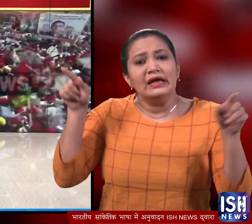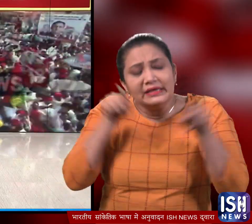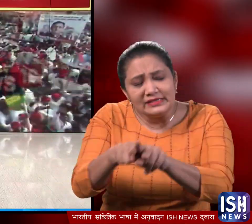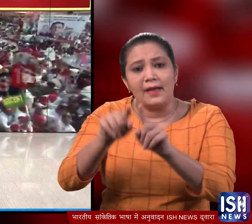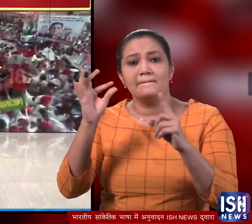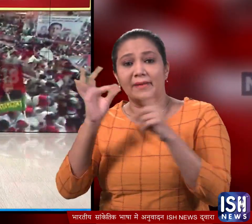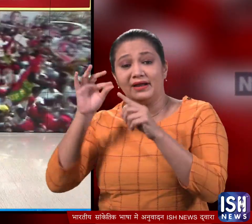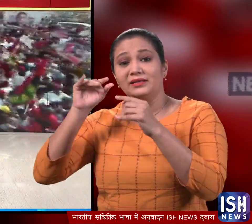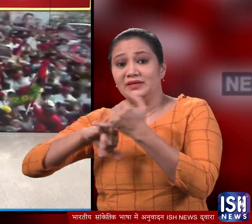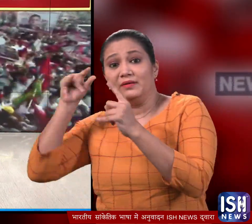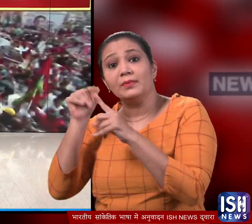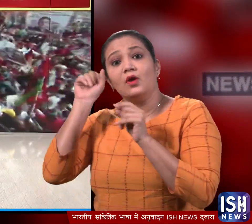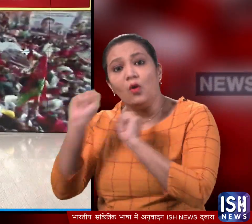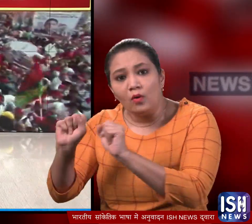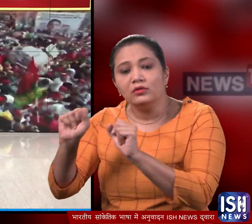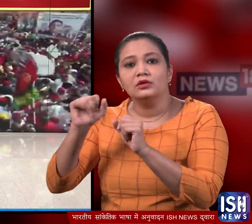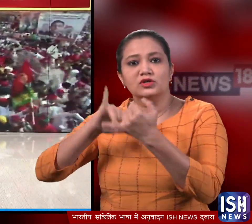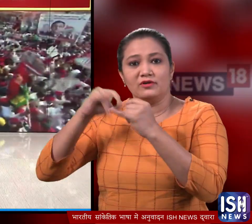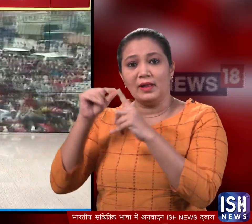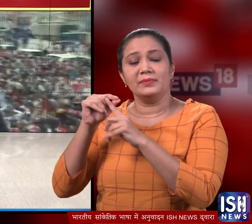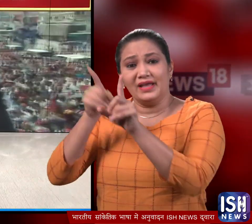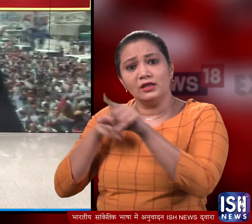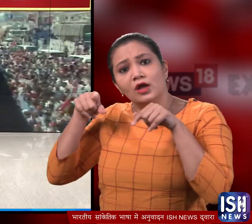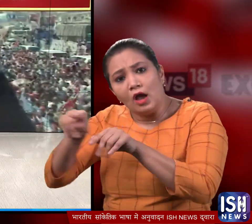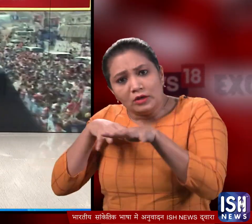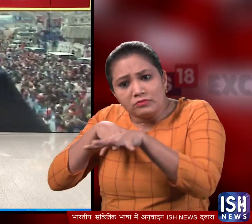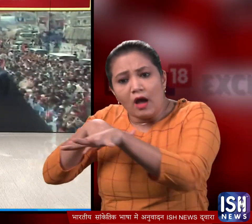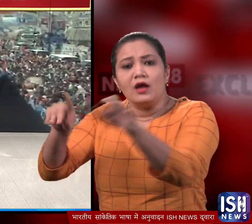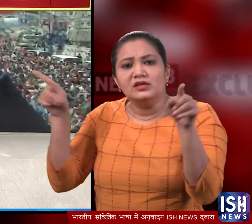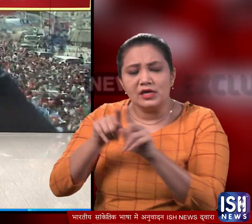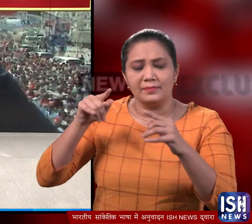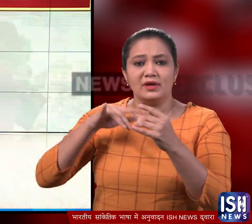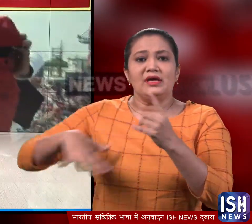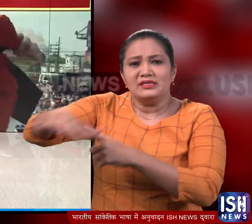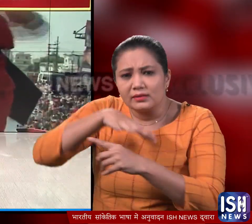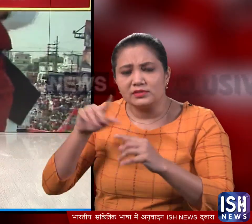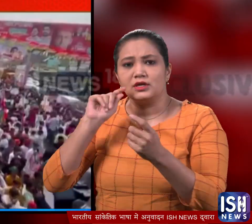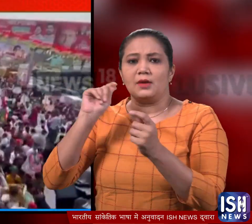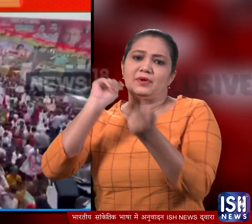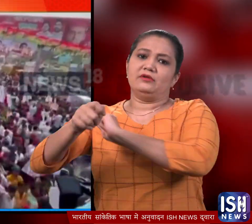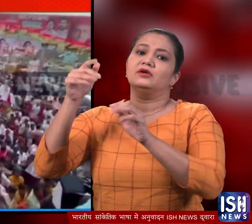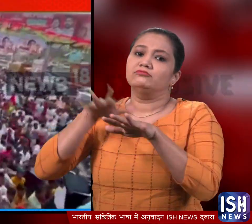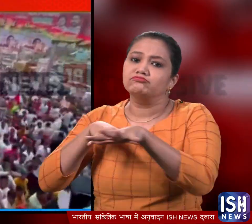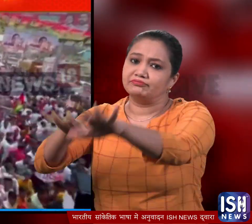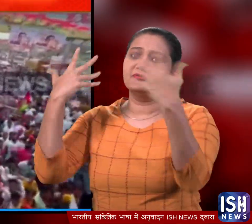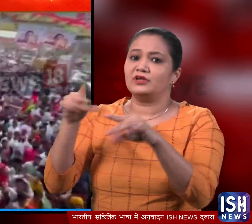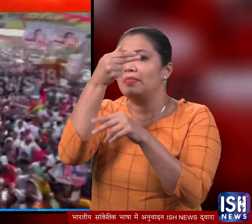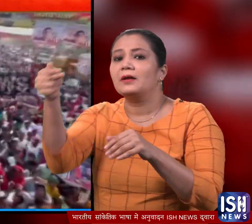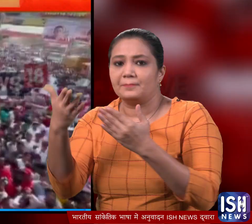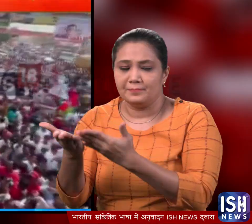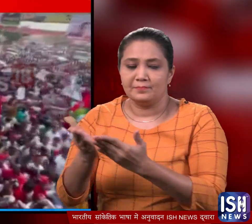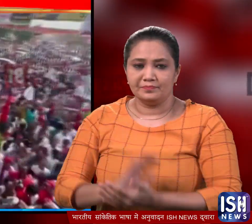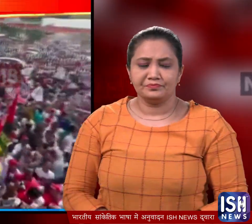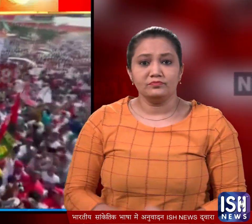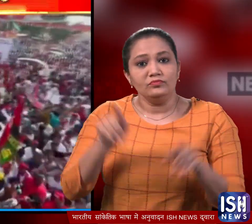ही प्रगतिशील समाजवादी पार्टी के अध्यक्ष शिवपाल सिंह यादव ने भी सामाजिक परिवर्तन यात्रा निकाली। लेकिन असली